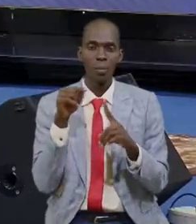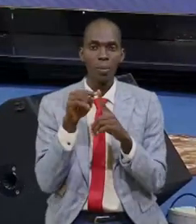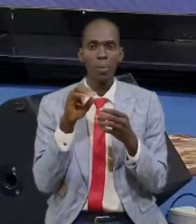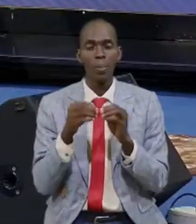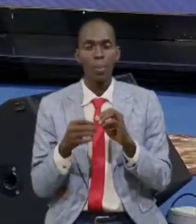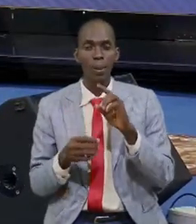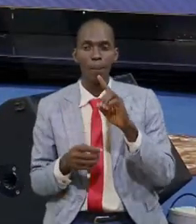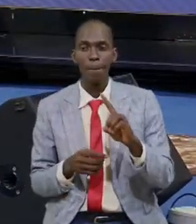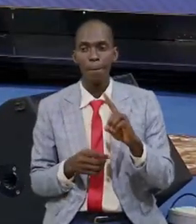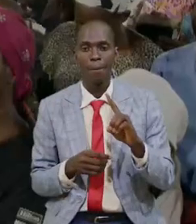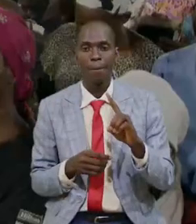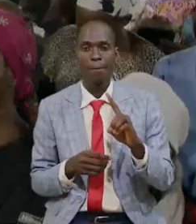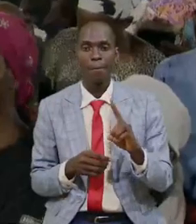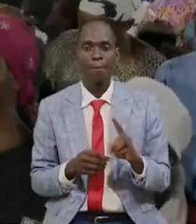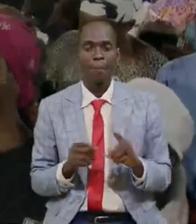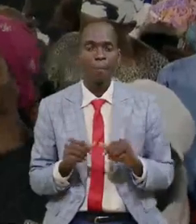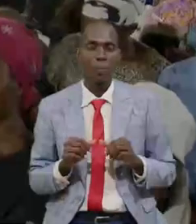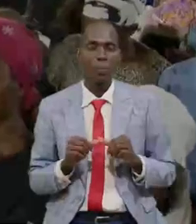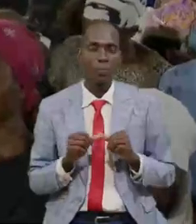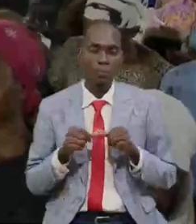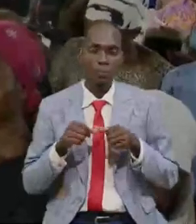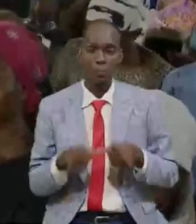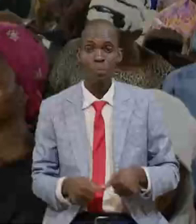Numéro 1, nous allons voir délier